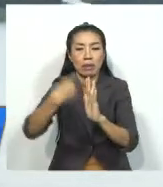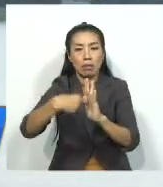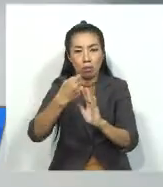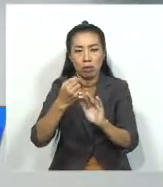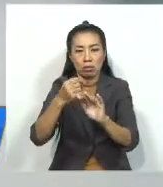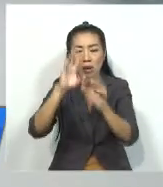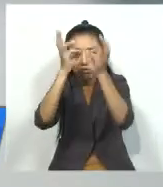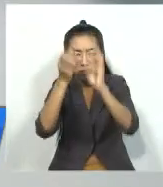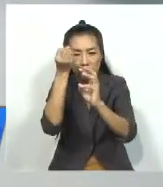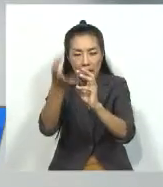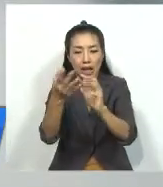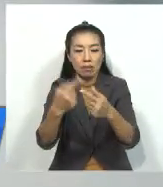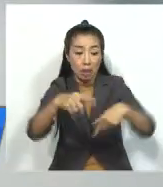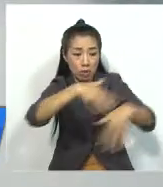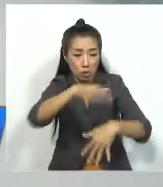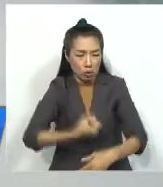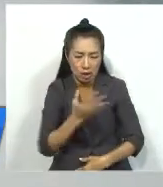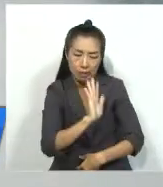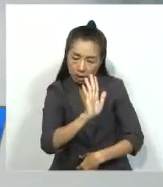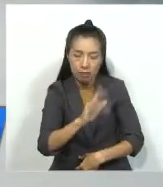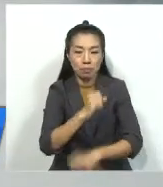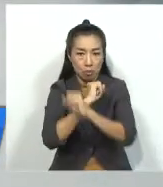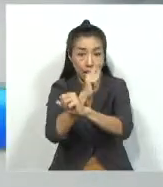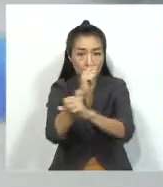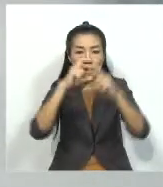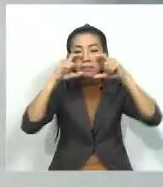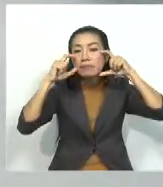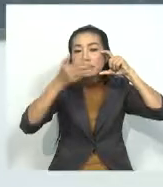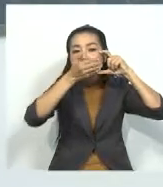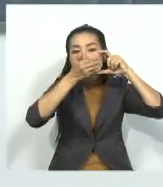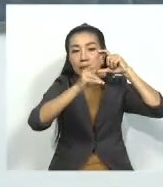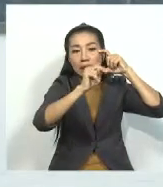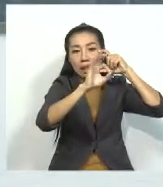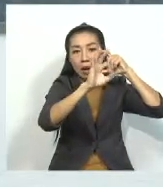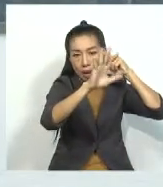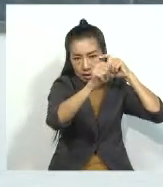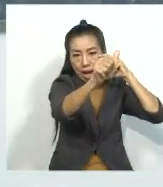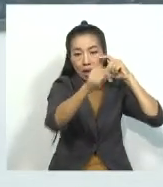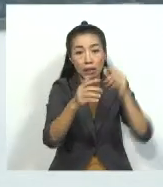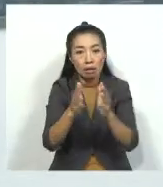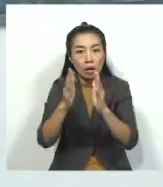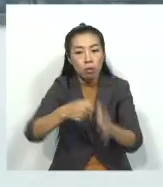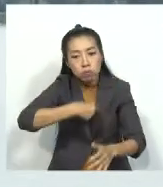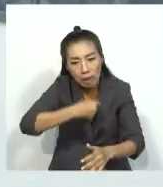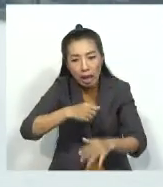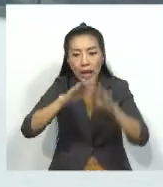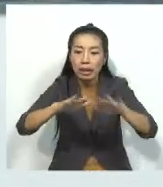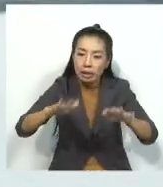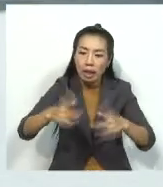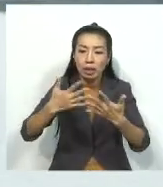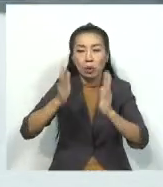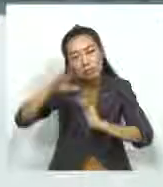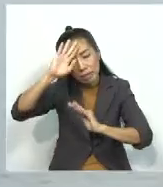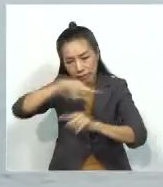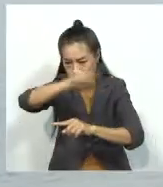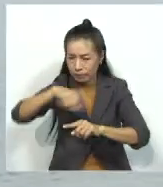ให้ตื่นตระหนกซึ่งสามารถป้องกันได้ด้วยการสวมหน้ากากอนามัยอย่าง N95 ผู้ที่อยู่ในกลุ่มเสี่ยงนะคะต้องดูแลตัวเองด้วย